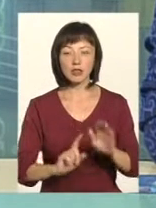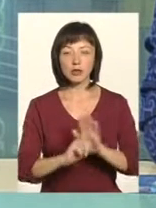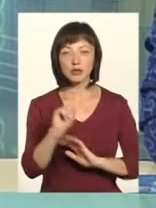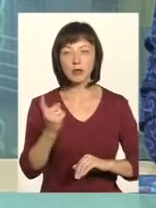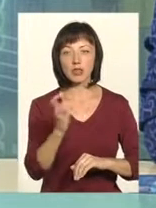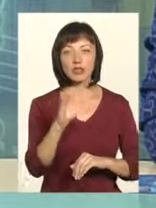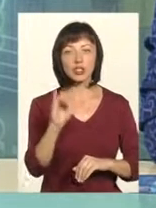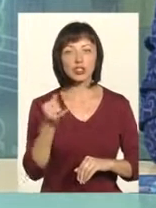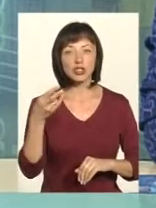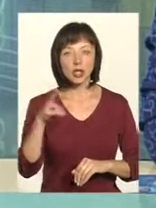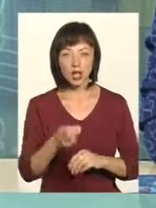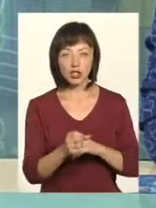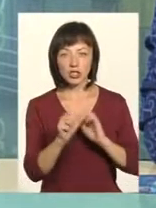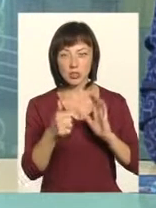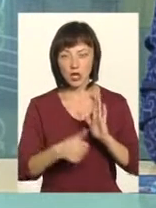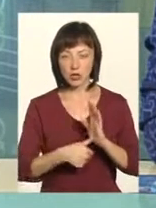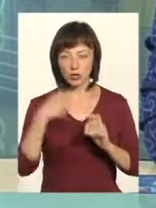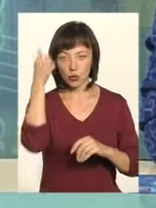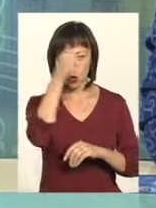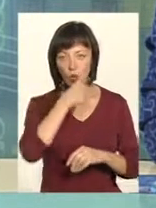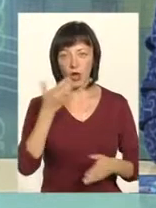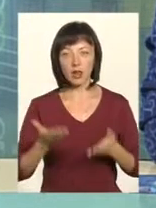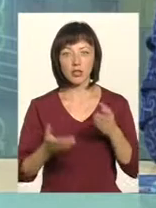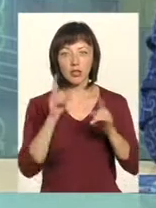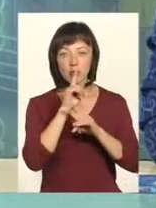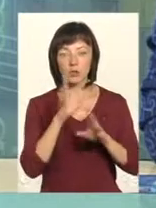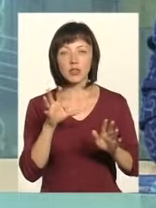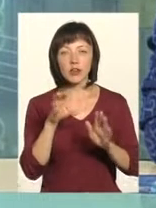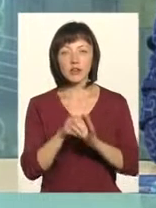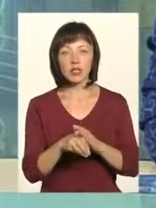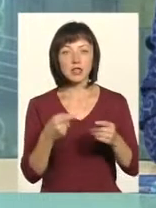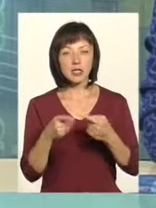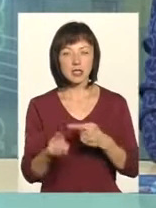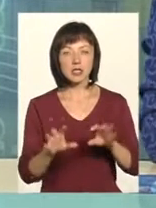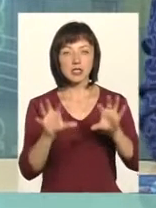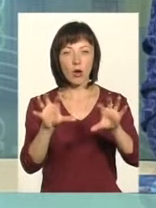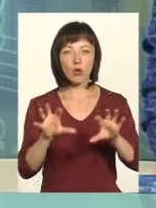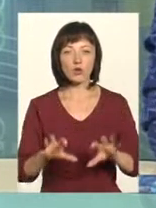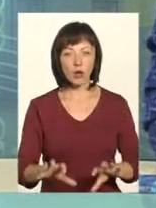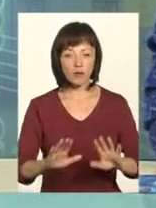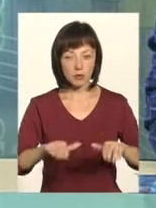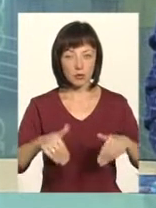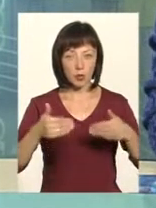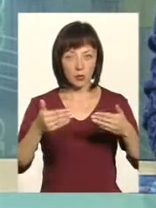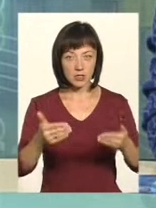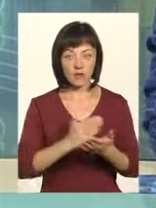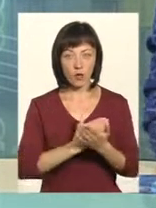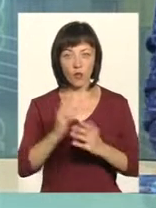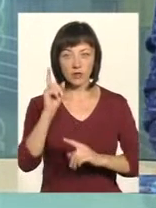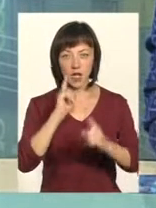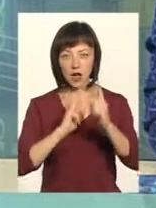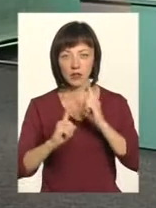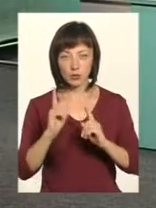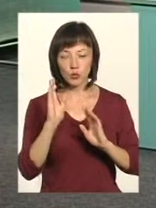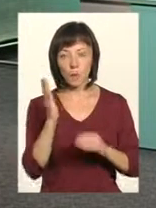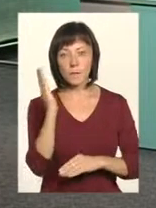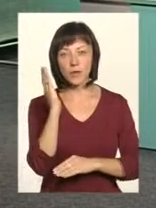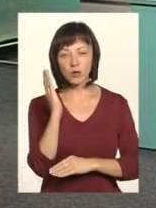січня 2016 року, якщо не будуть внесені інші законодавчі ініціативи, Верховною Радою не будуть